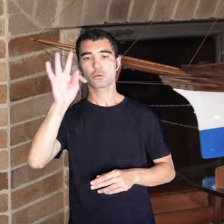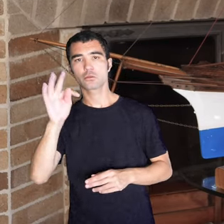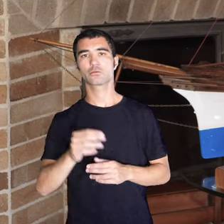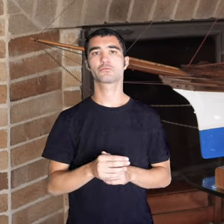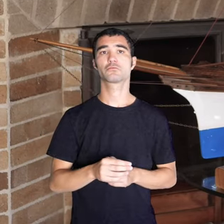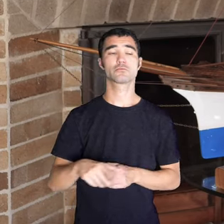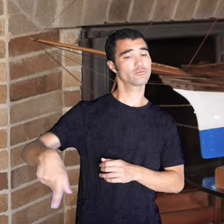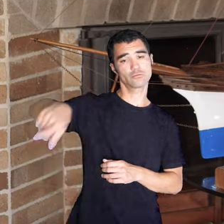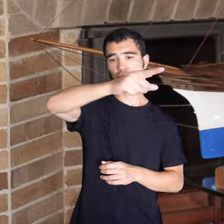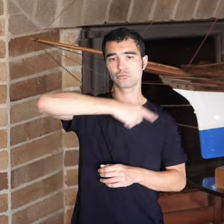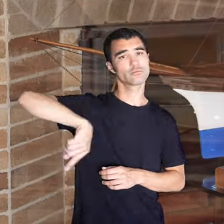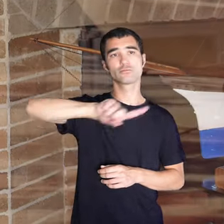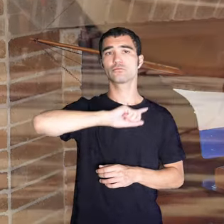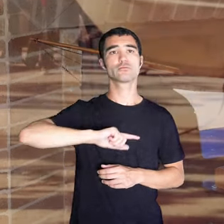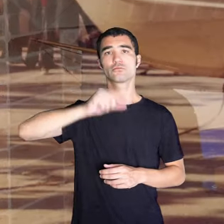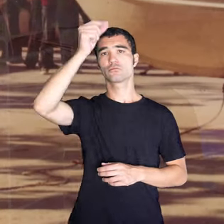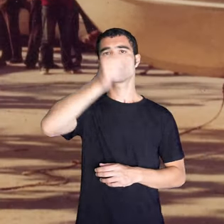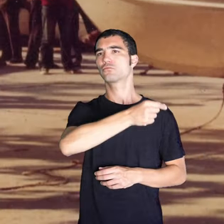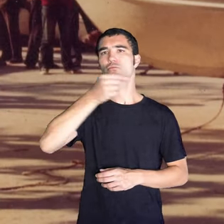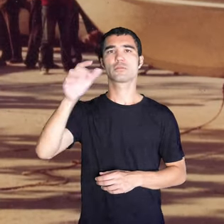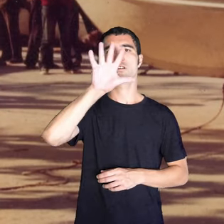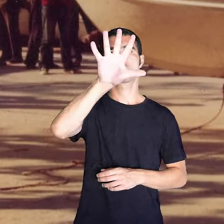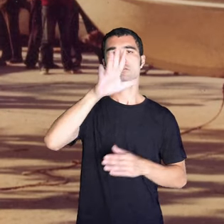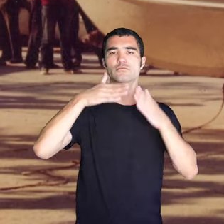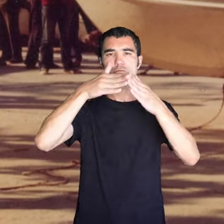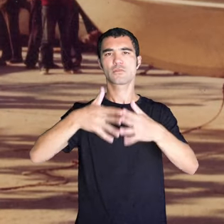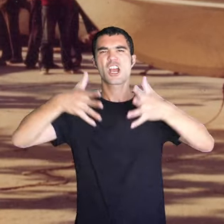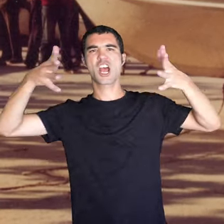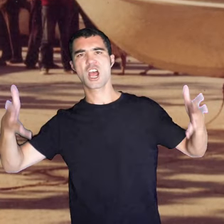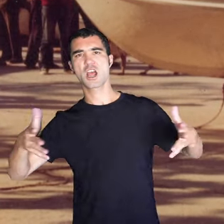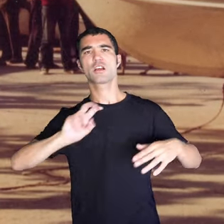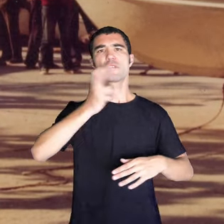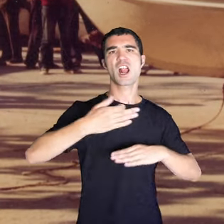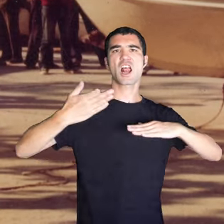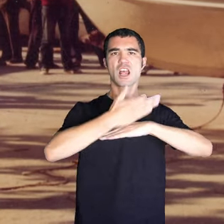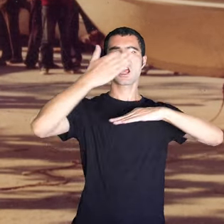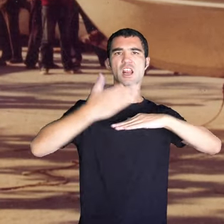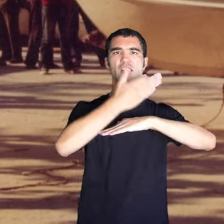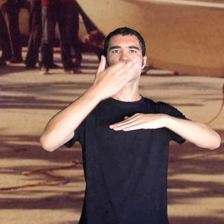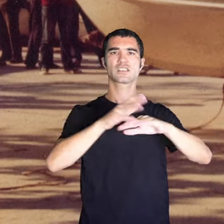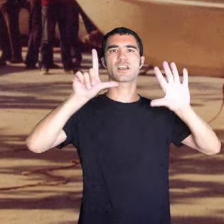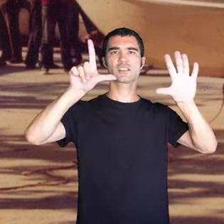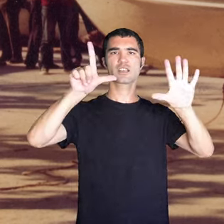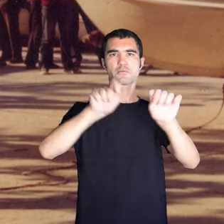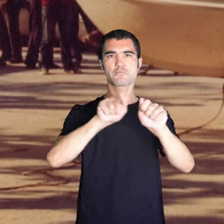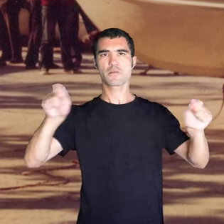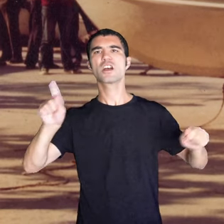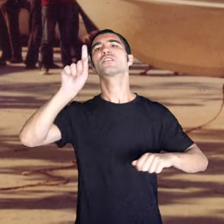lleutet. Varen ser cinc barques grosses, després una lanxa de 7 metres, també.